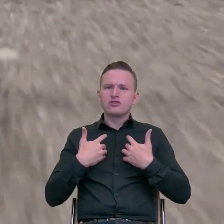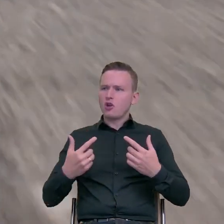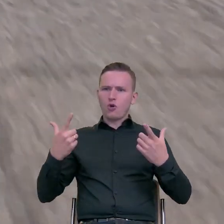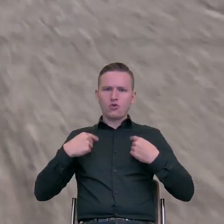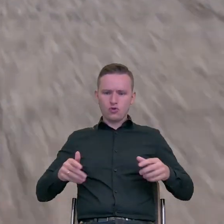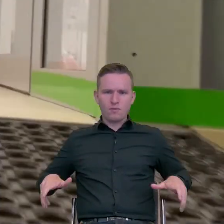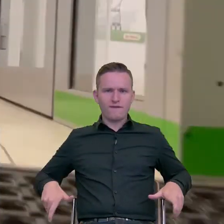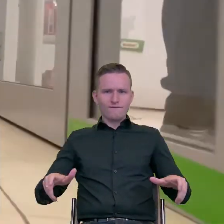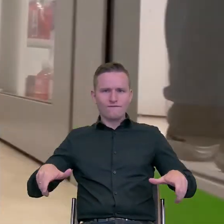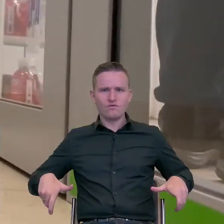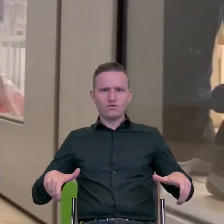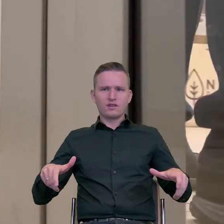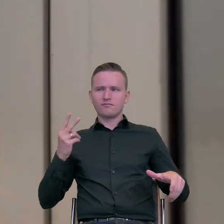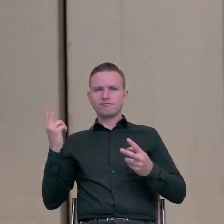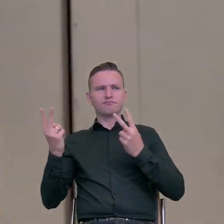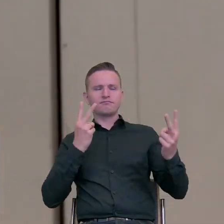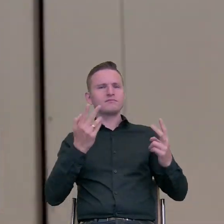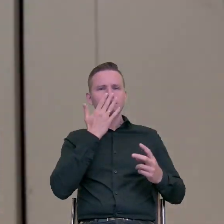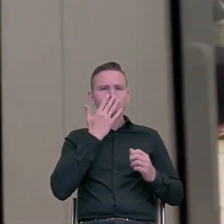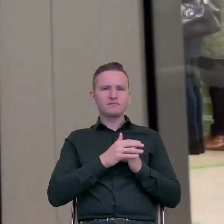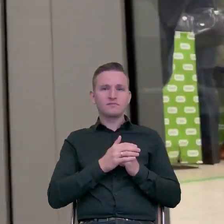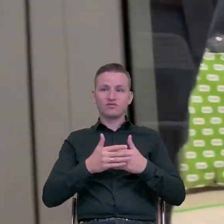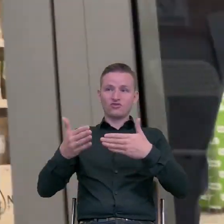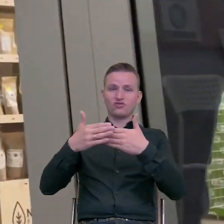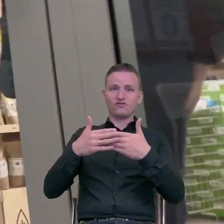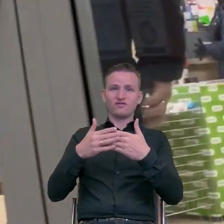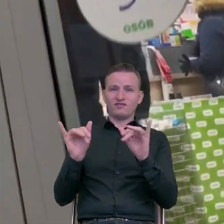wózku inwalidzkim? Wąskie drzwi.